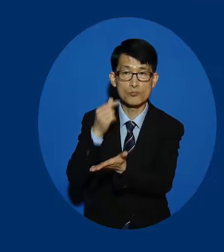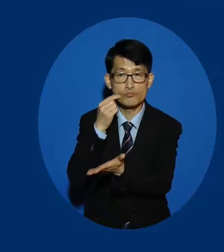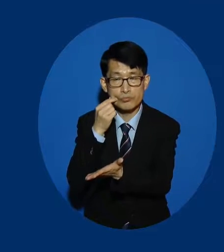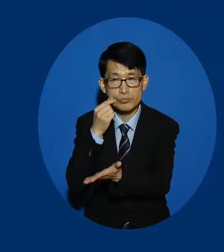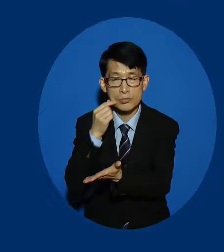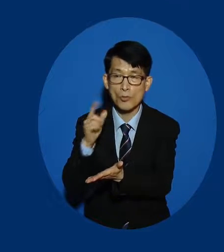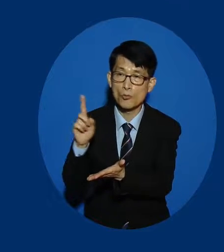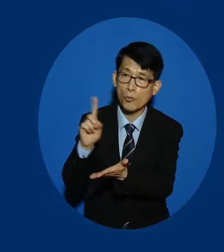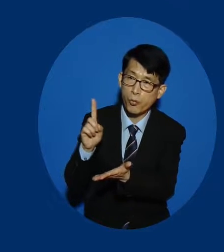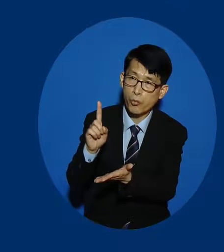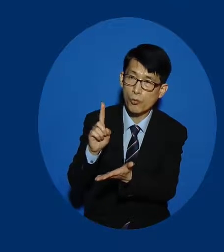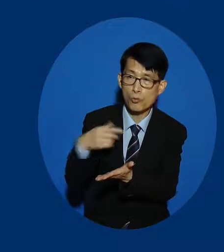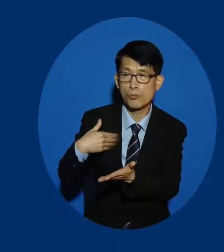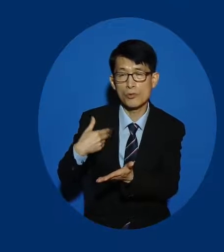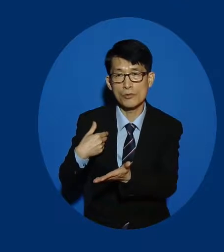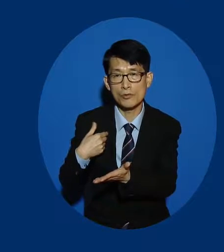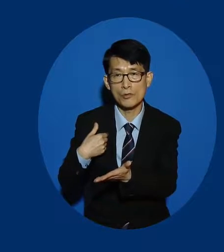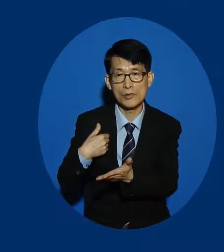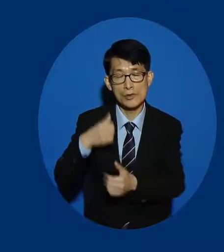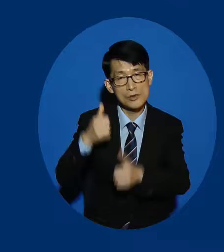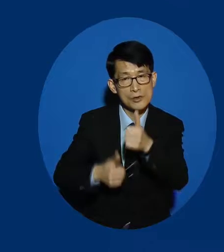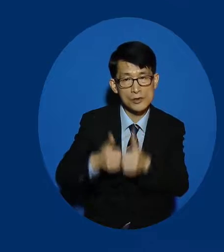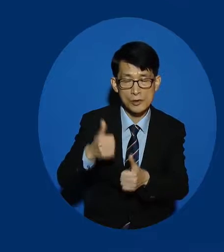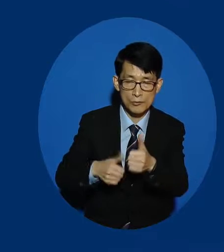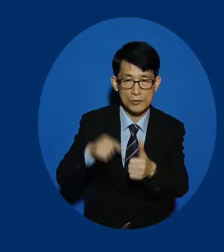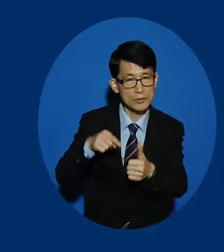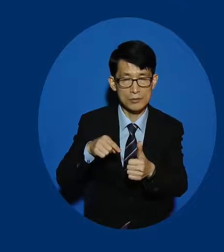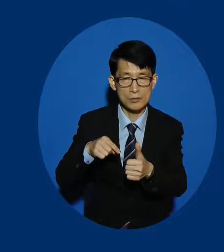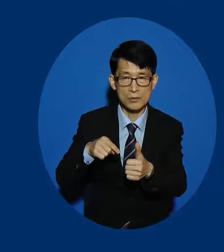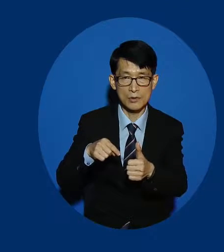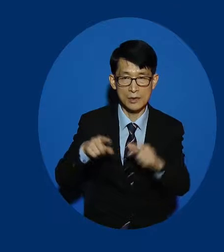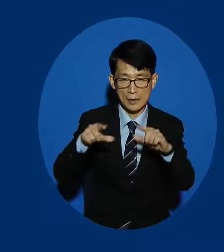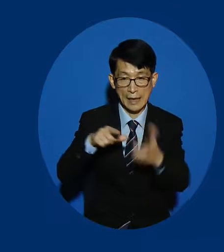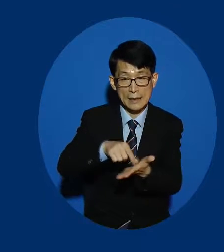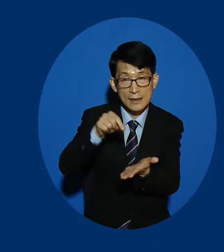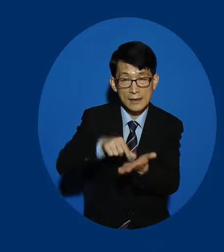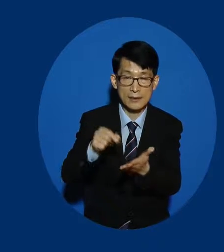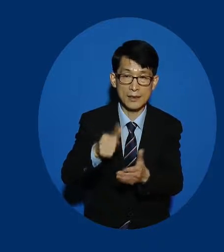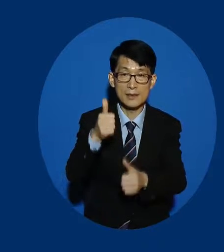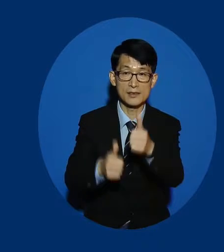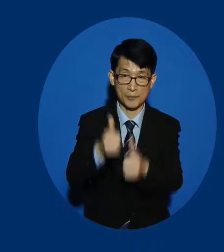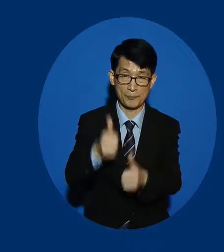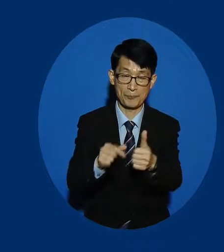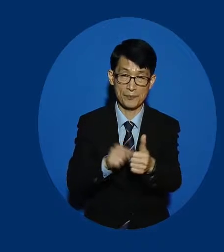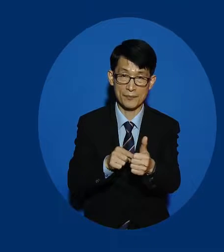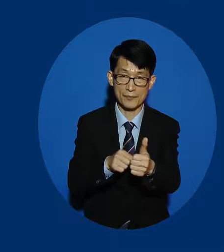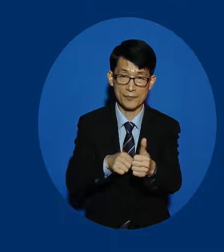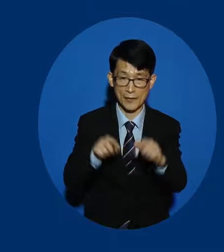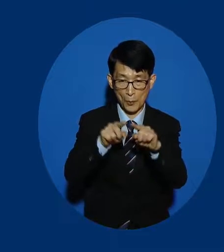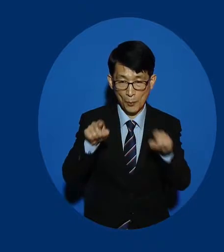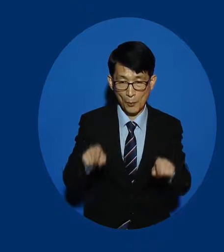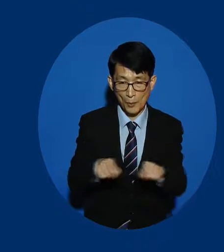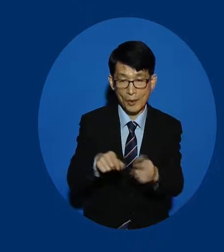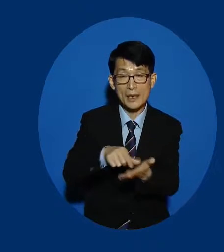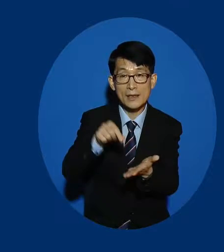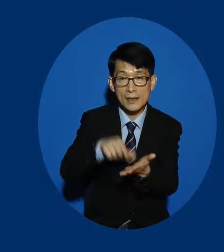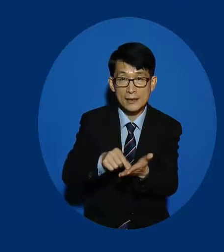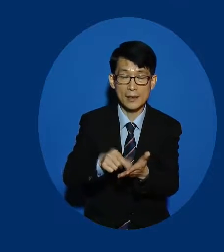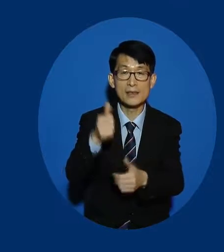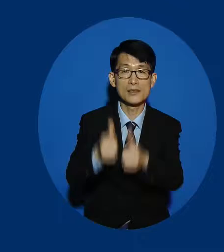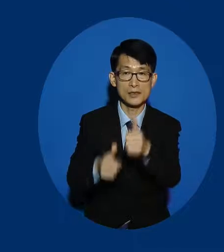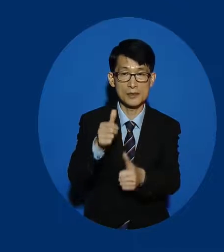하고 과제나 시험, 쪽지 시험 같은 것도 제대로 그때 가끔 대학 다닐 때 보면 그거 있잖아요. 가끔 쪽지 시험 내는 교수님도